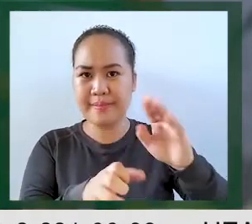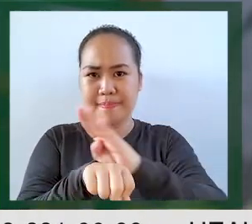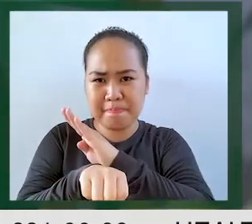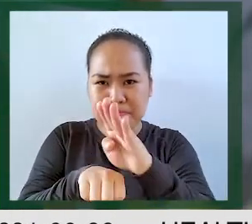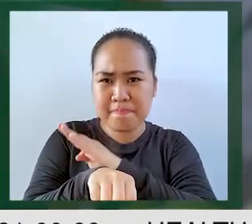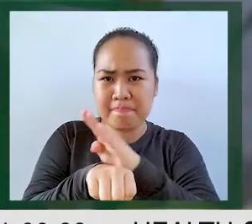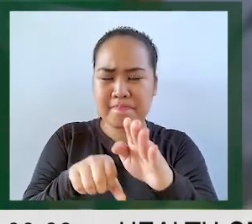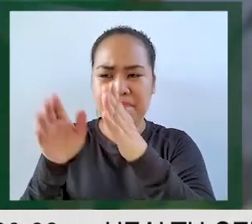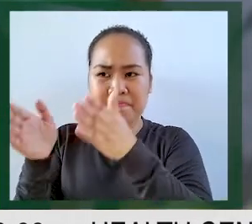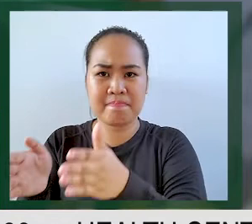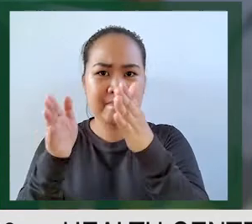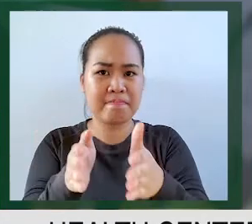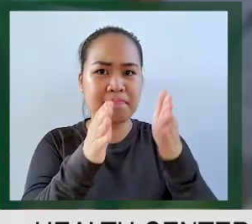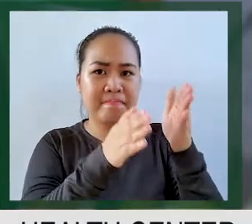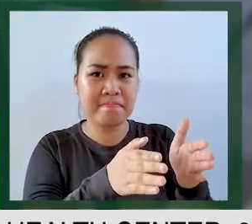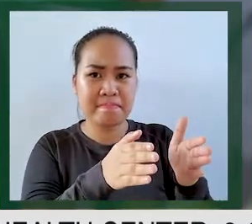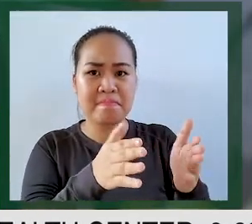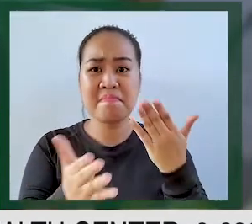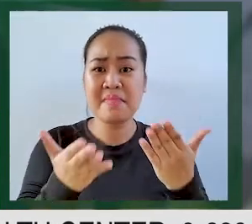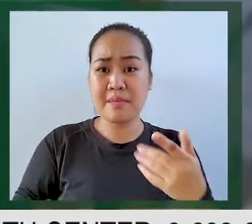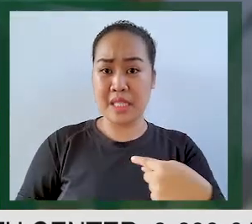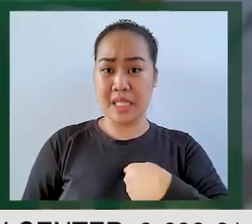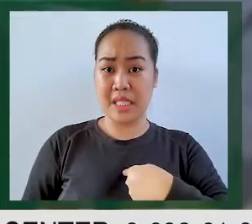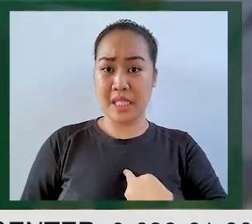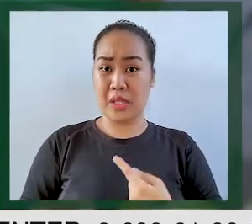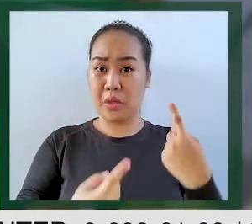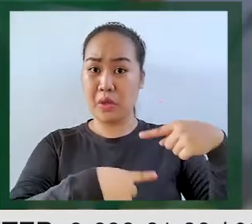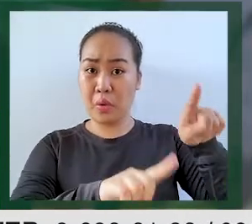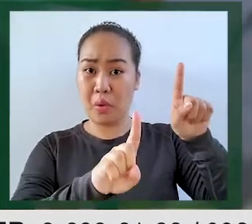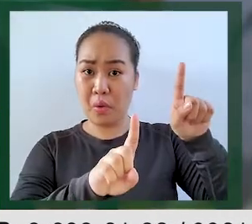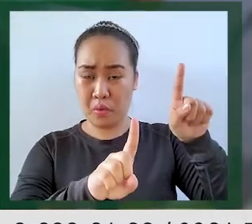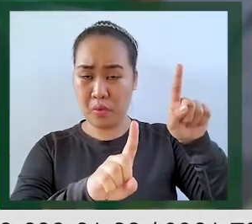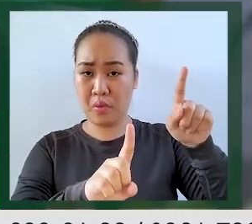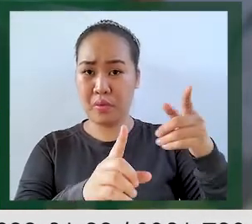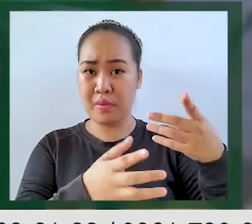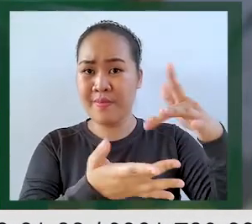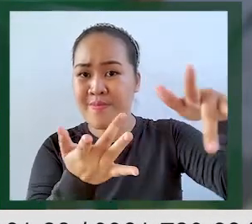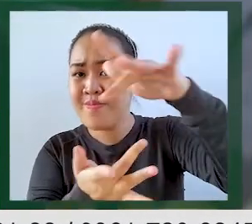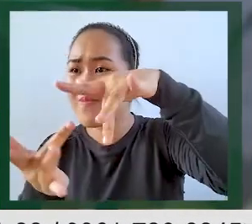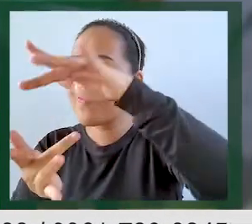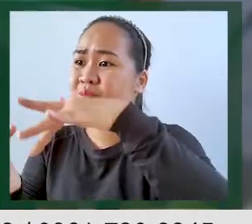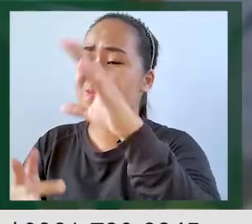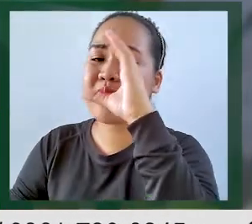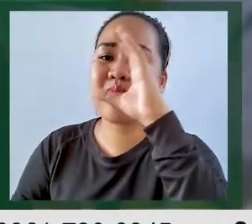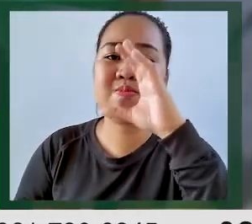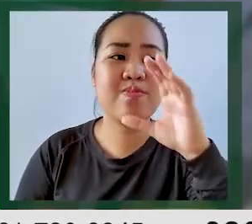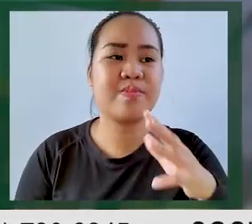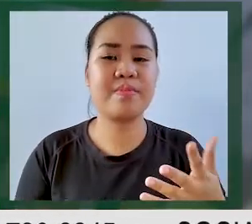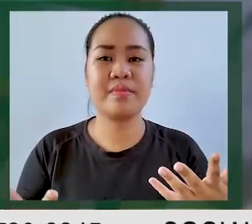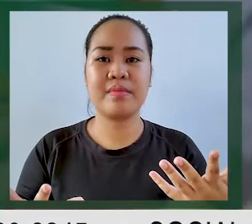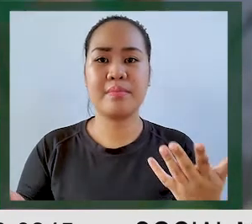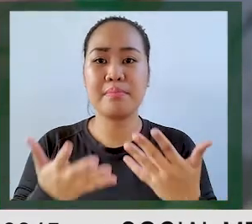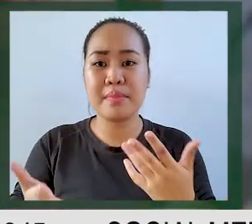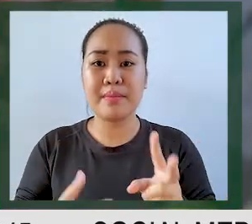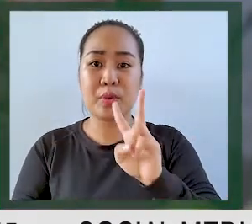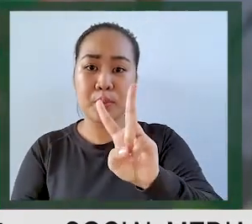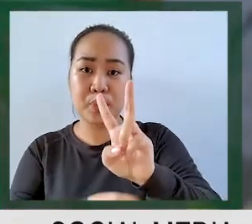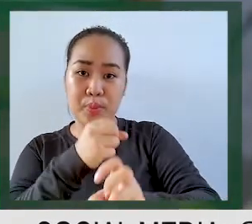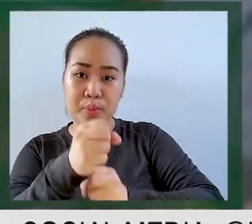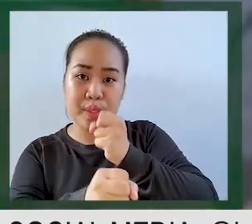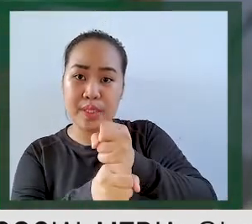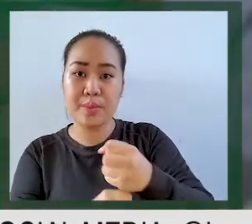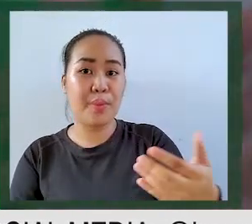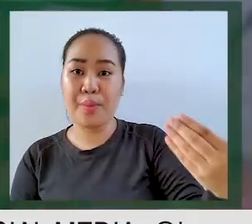we empower the building administrators, no, of their respective properties, no. Parang sila yung mga